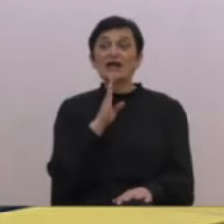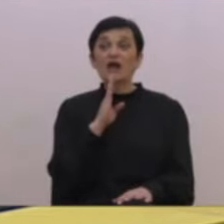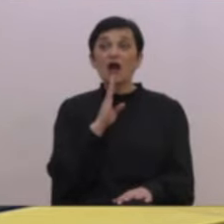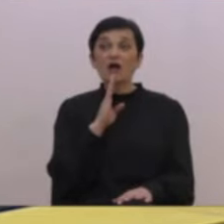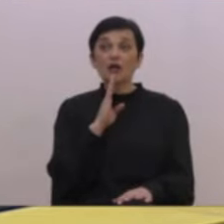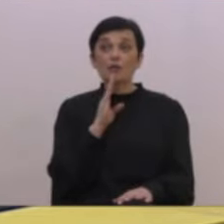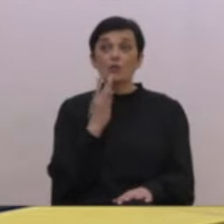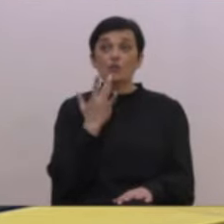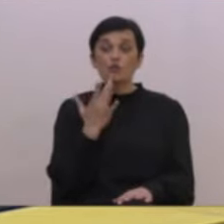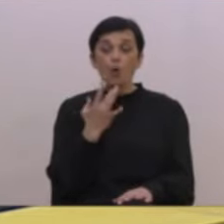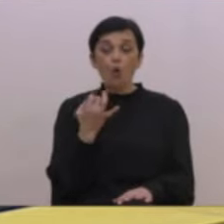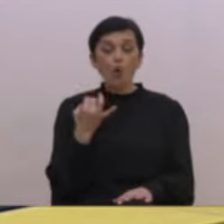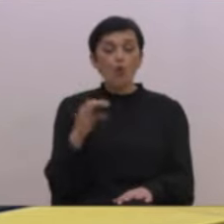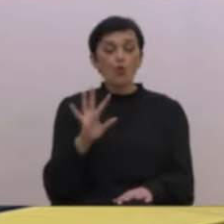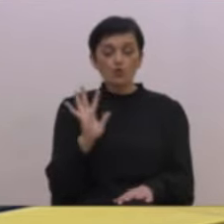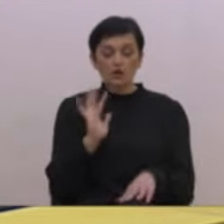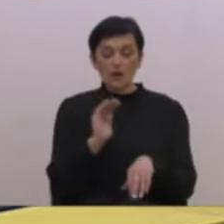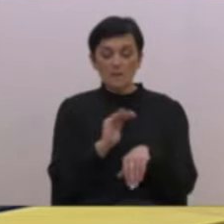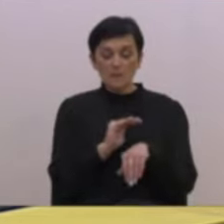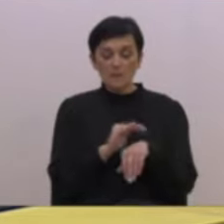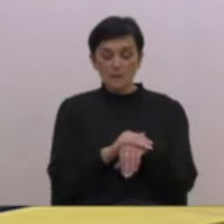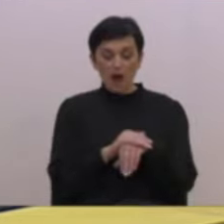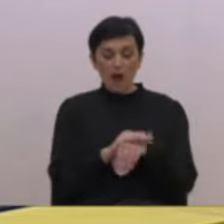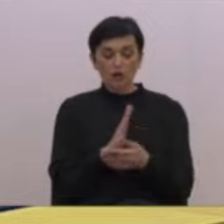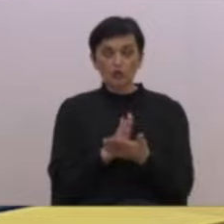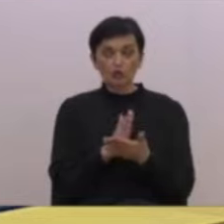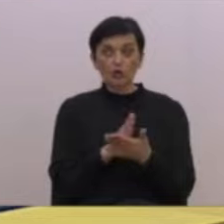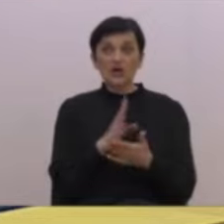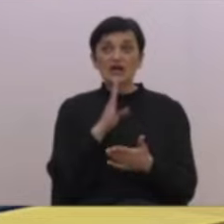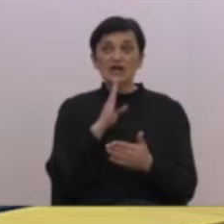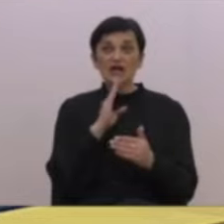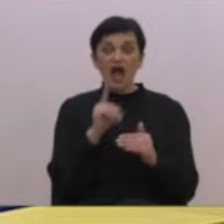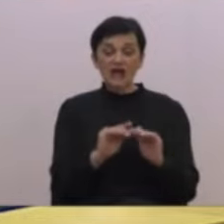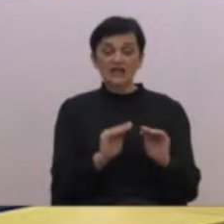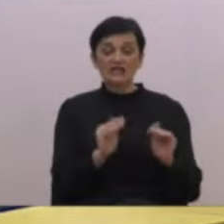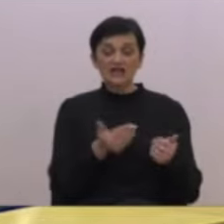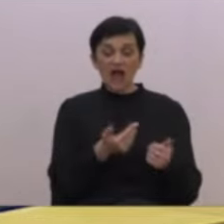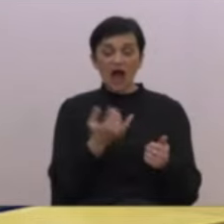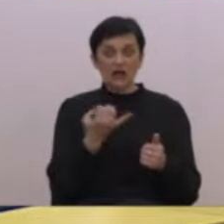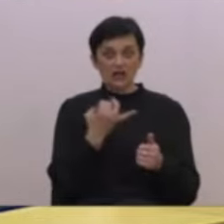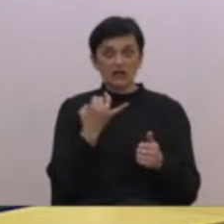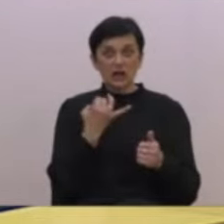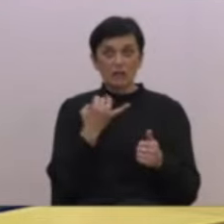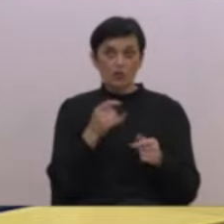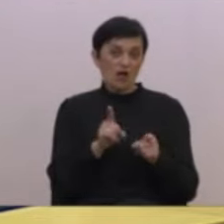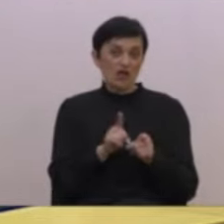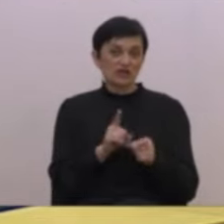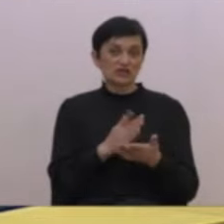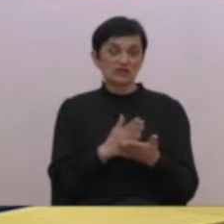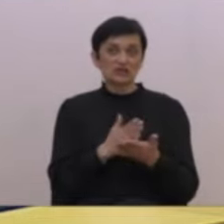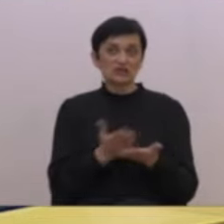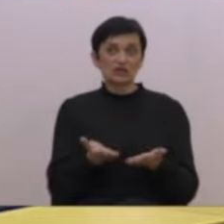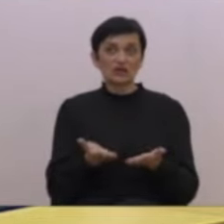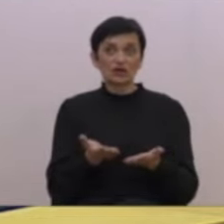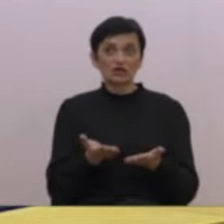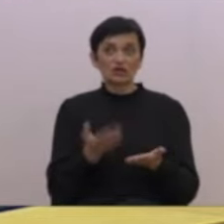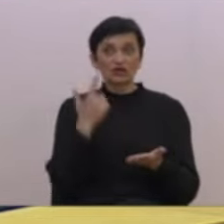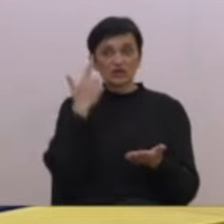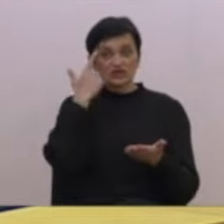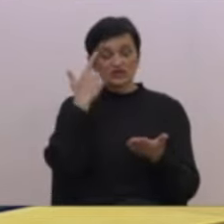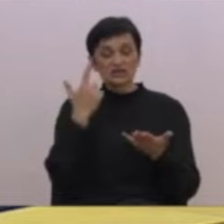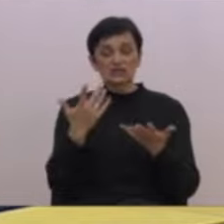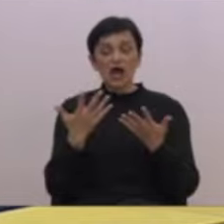interese politice. Ugro, faptul că mi-o să mă umblu, Halebs nu are interese politice. Ugro, asta e Asia. Aici am uit din